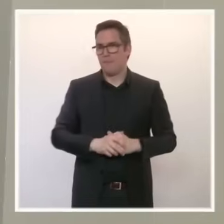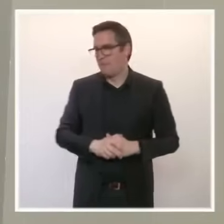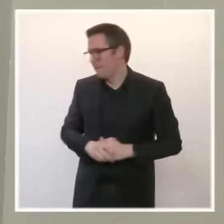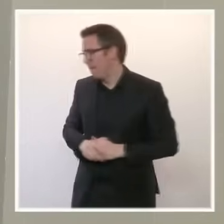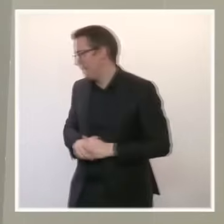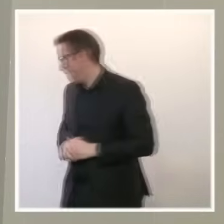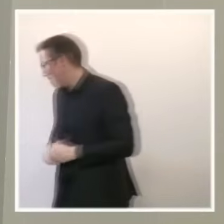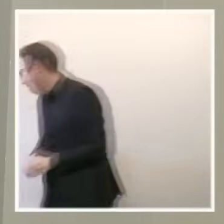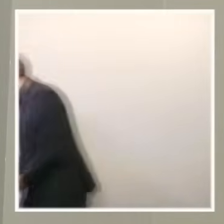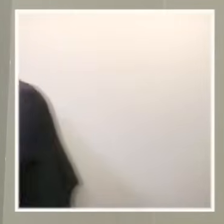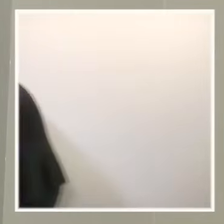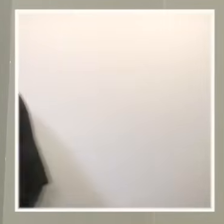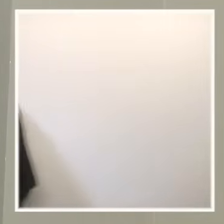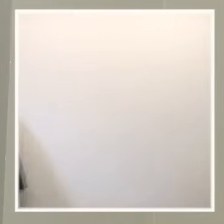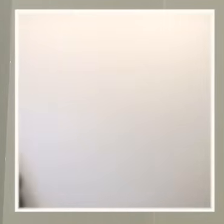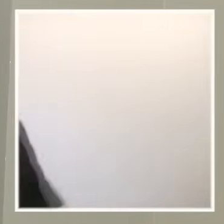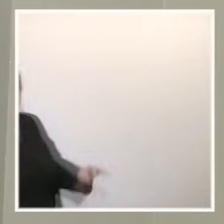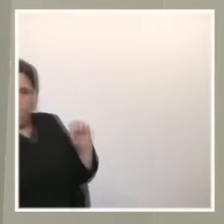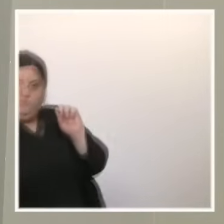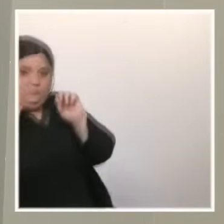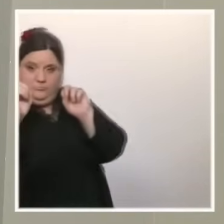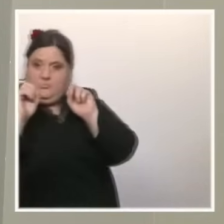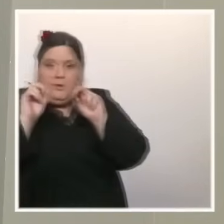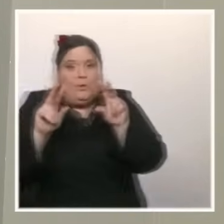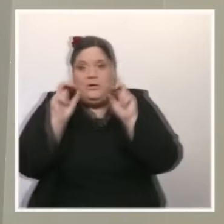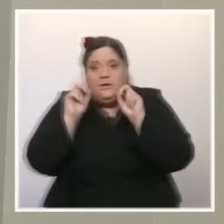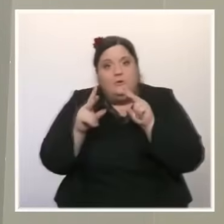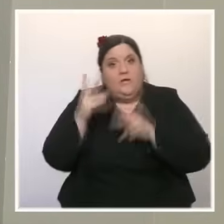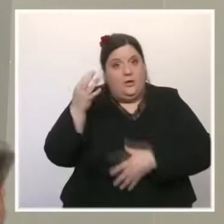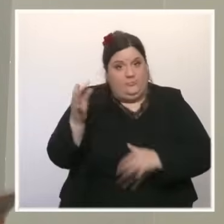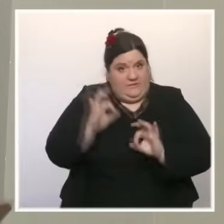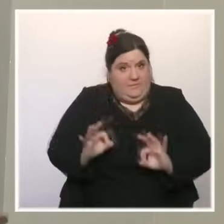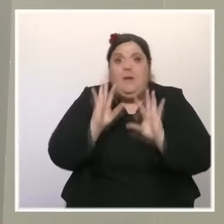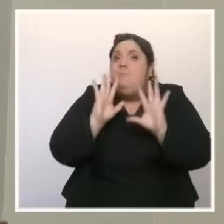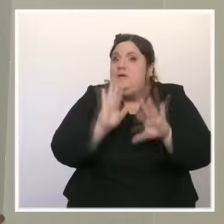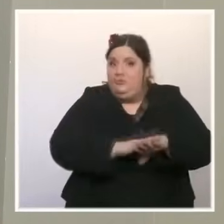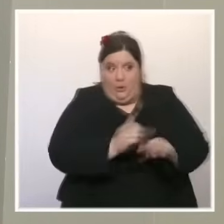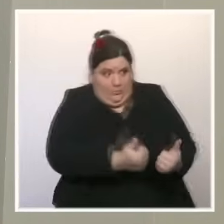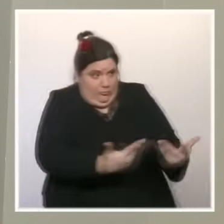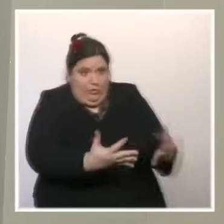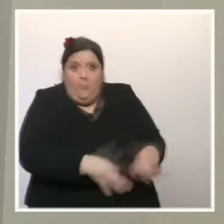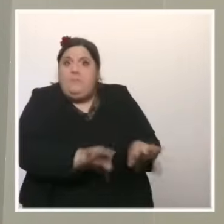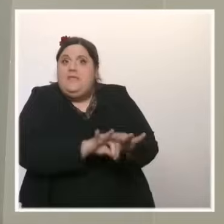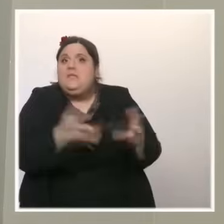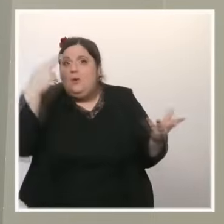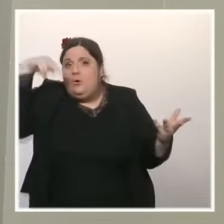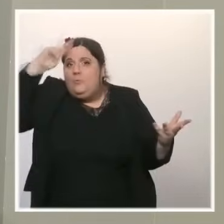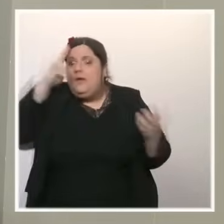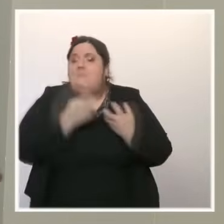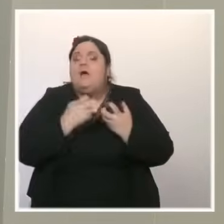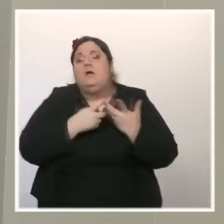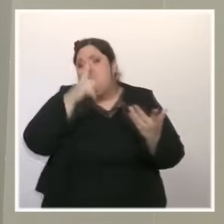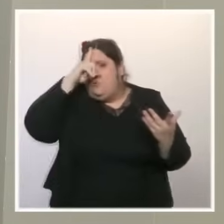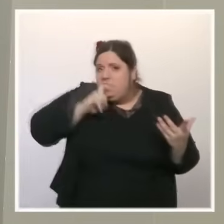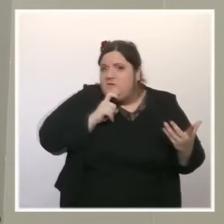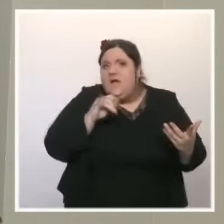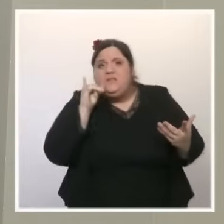européenne, comme le Portugal ou l'Espagne, vu la situation dramatique à Gaza, ont augmenté leur contribution à l'UNROI pour permettre